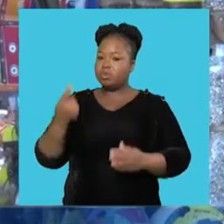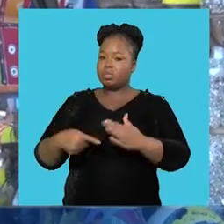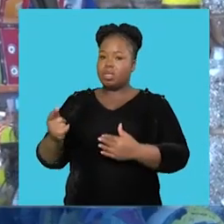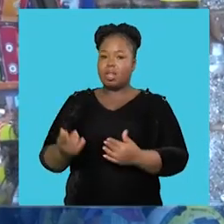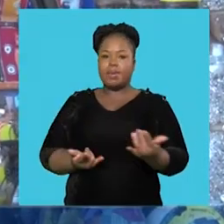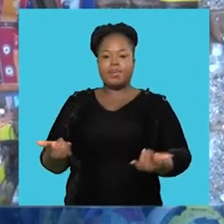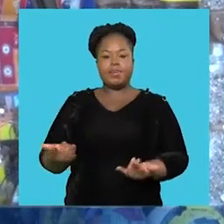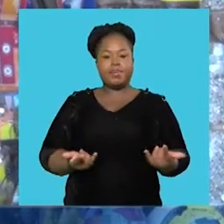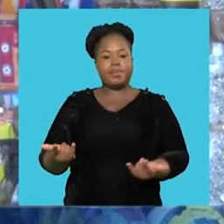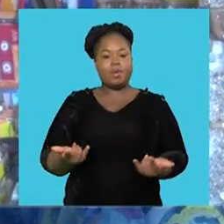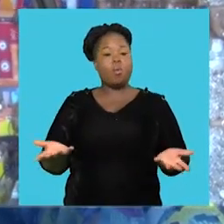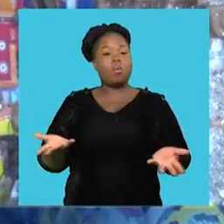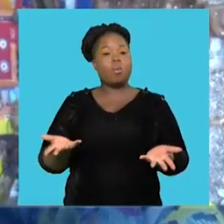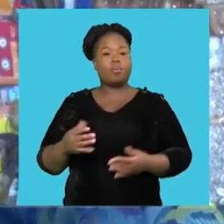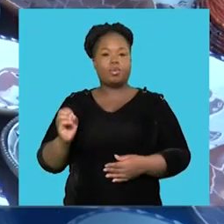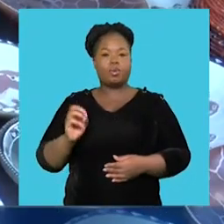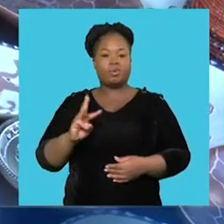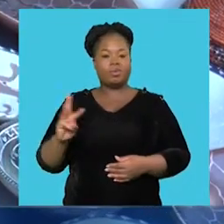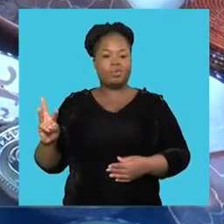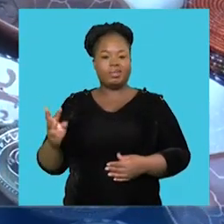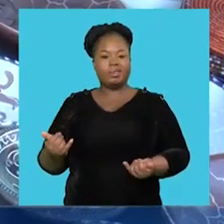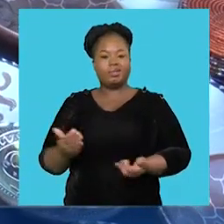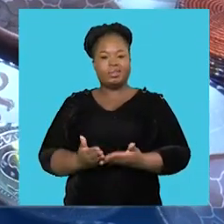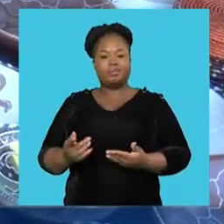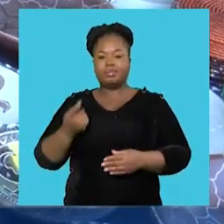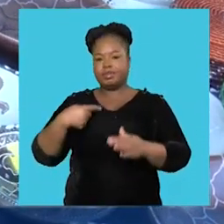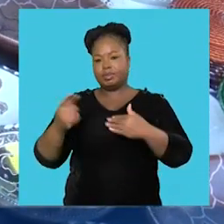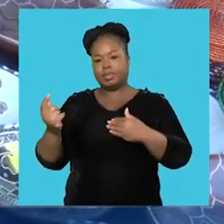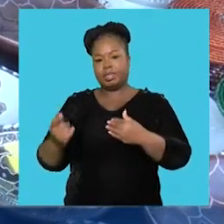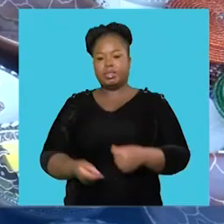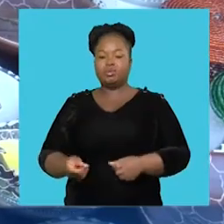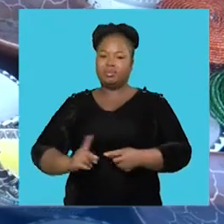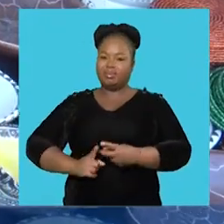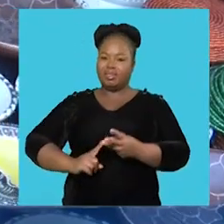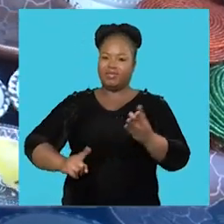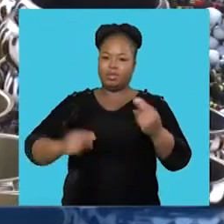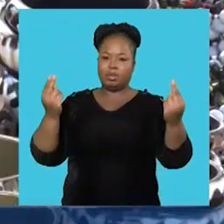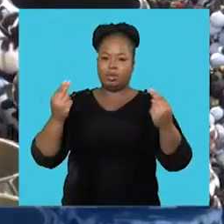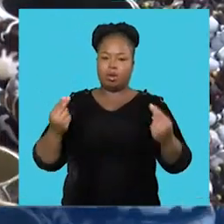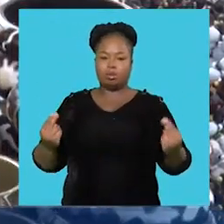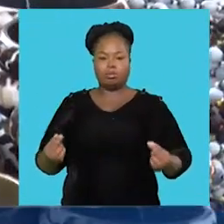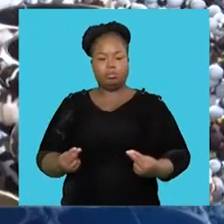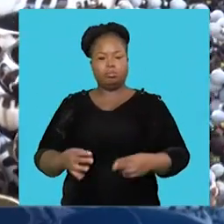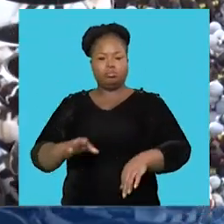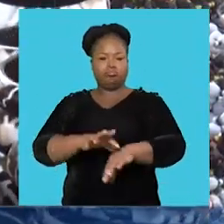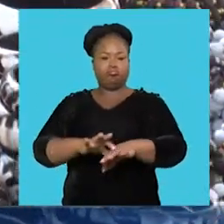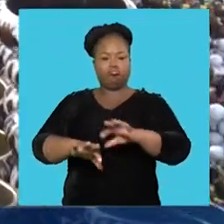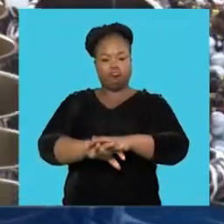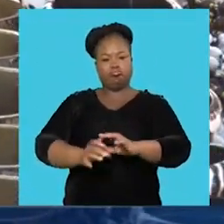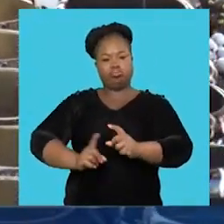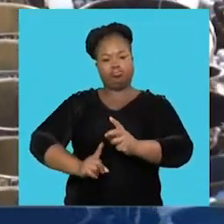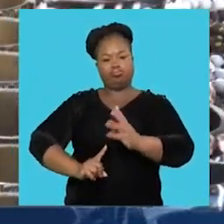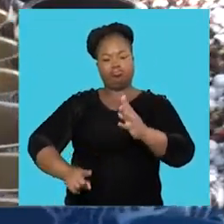tueni, abazi nze kuinda wease Holanda West, abatengi saizi ndozo bukisa. Imi faneki iso epe nguweyo.